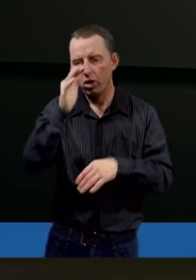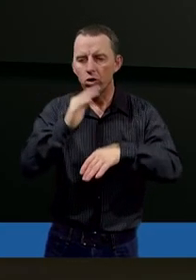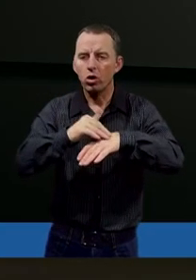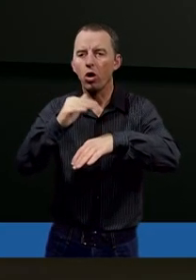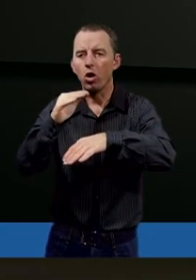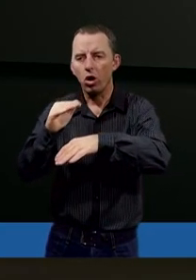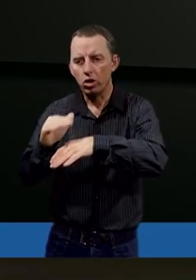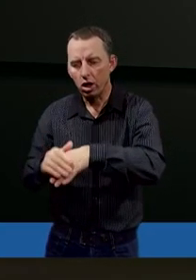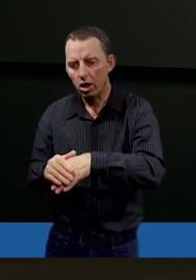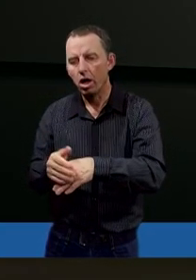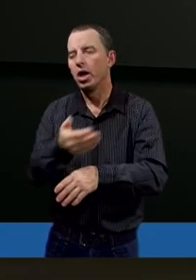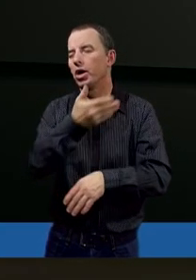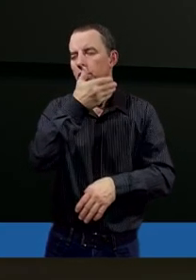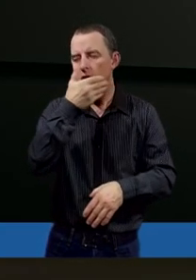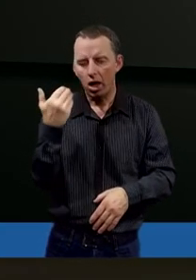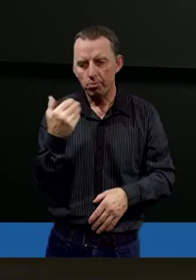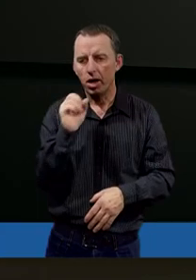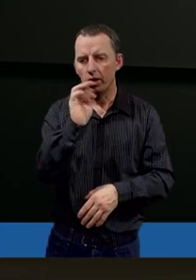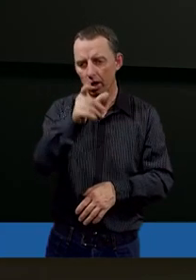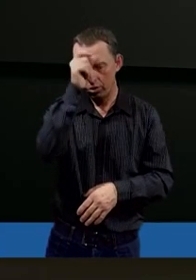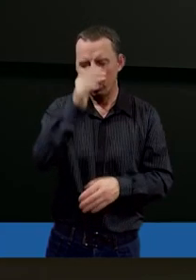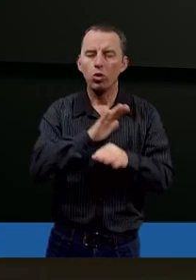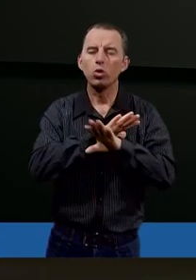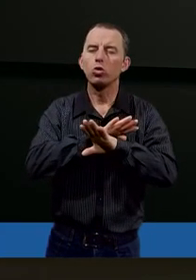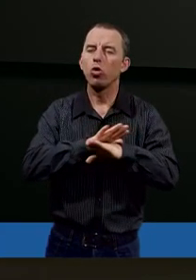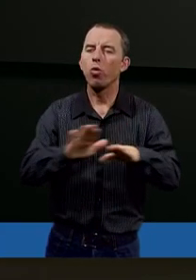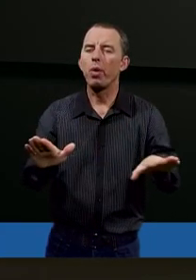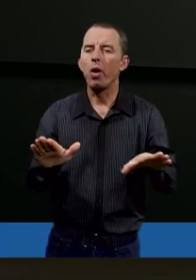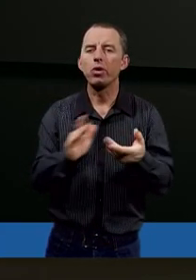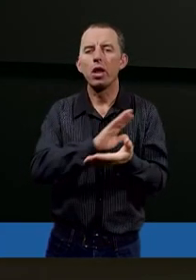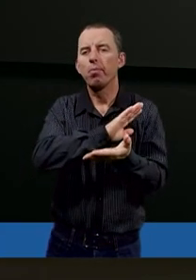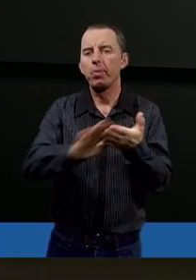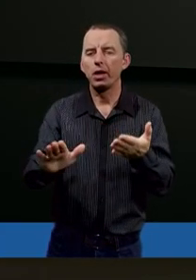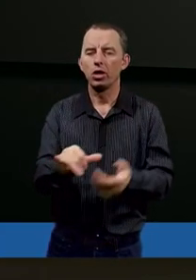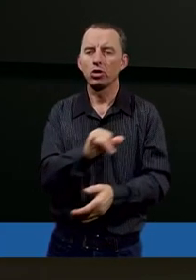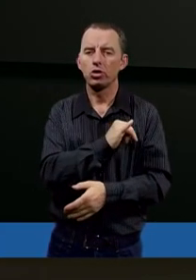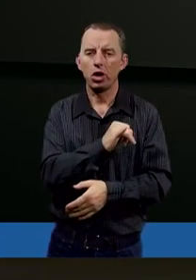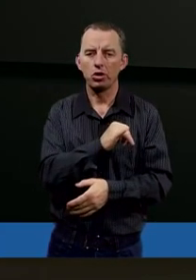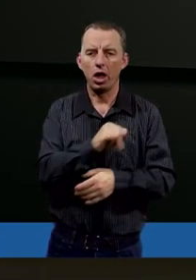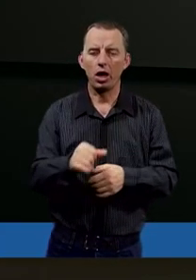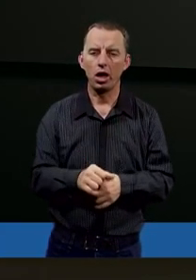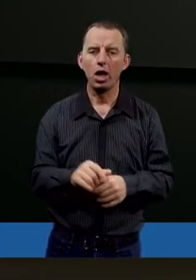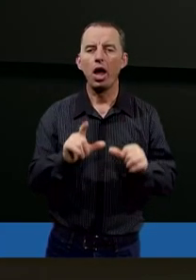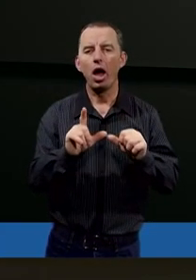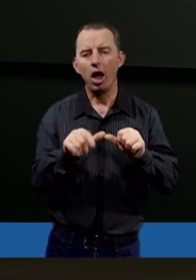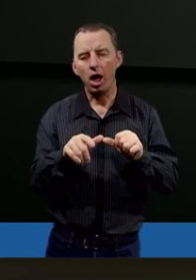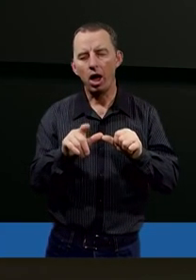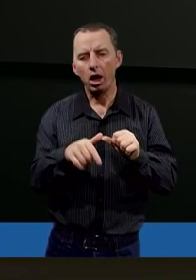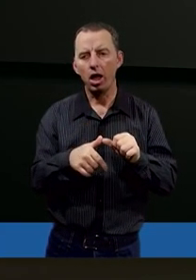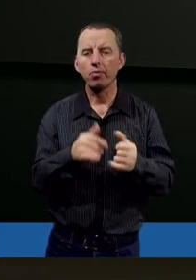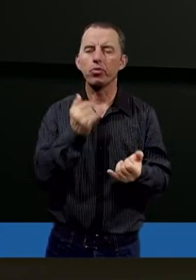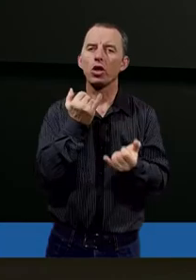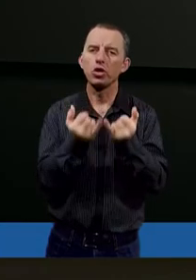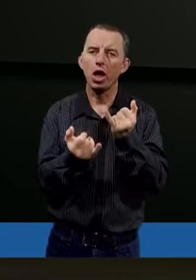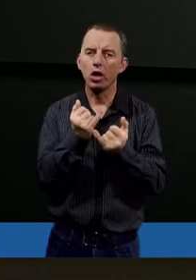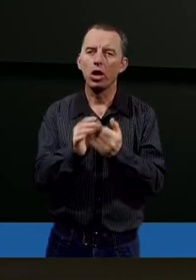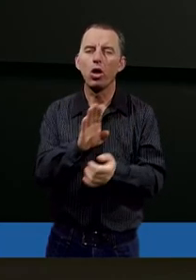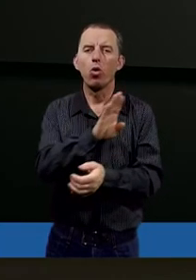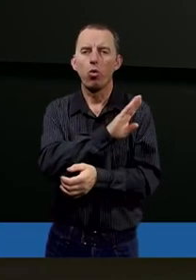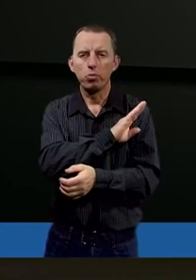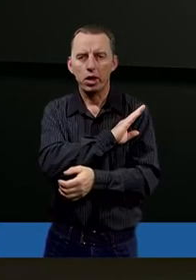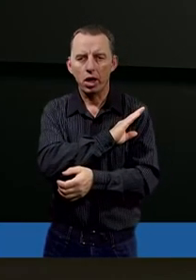dotyka i nie ma takiego człowieka zupełnie bezgrzesznego. No, ale jeśli